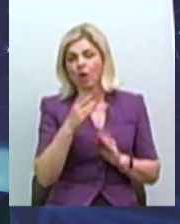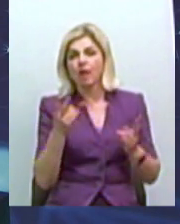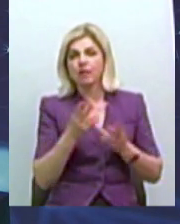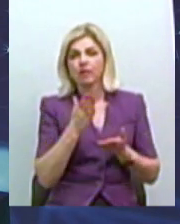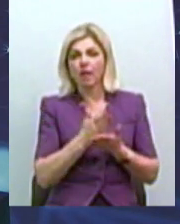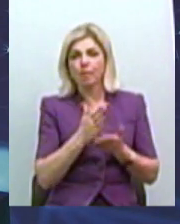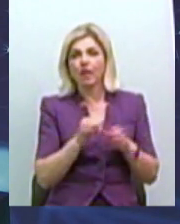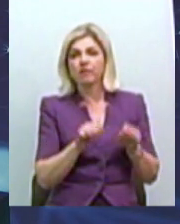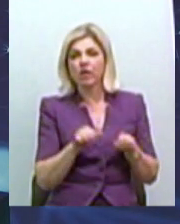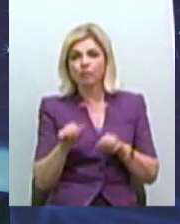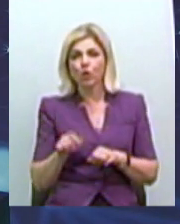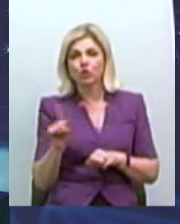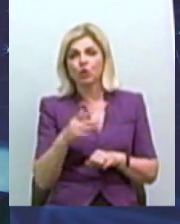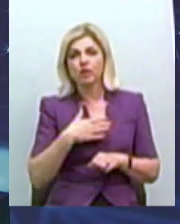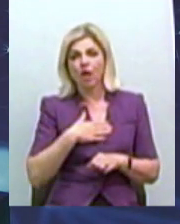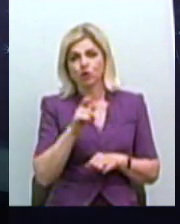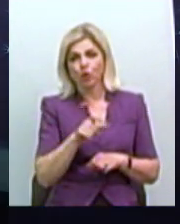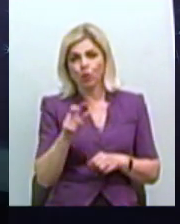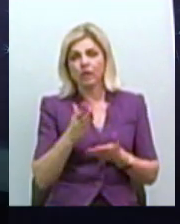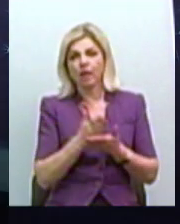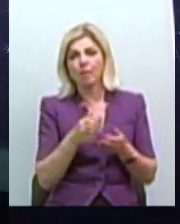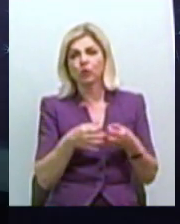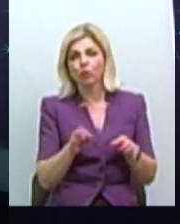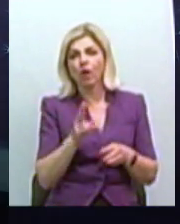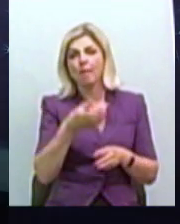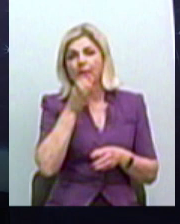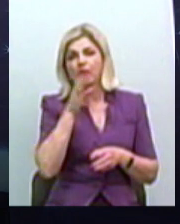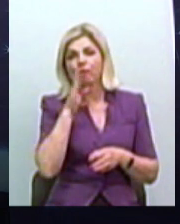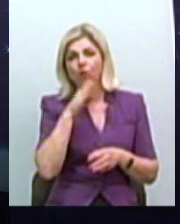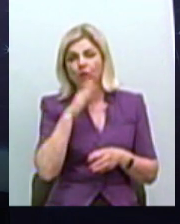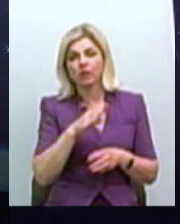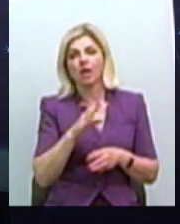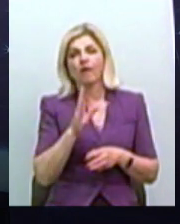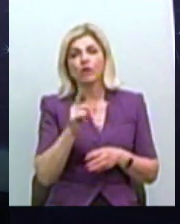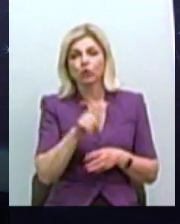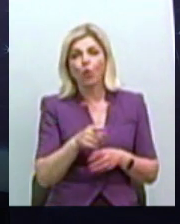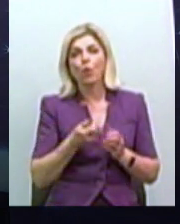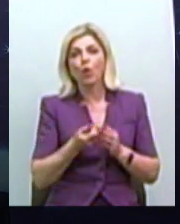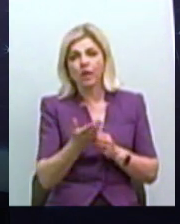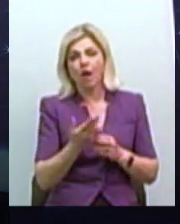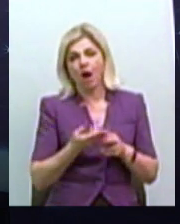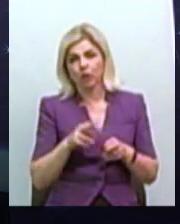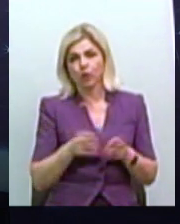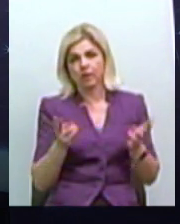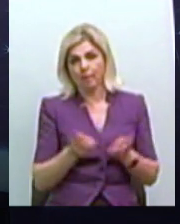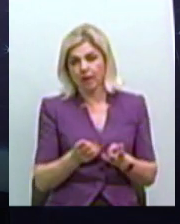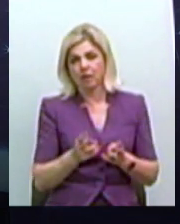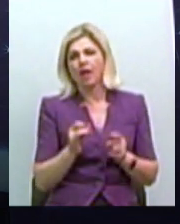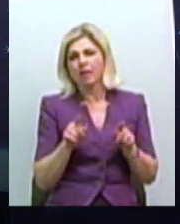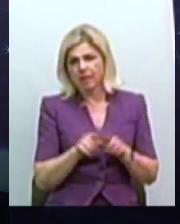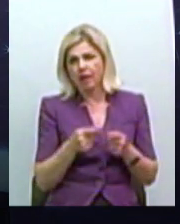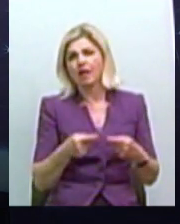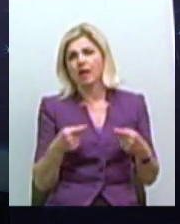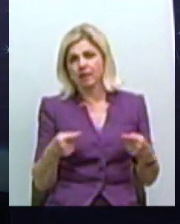возможность так, чтобы... Наши люди имели доступ до питьевой воды в том количестве, которым она необходима. И так далее, и так далее, и так